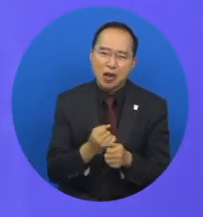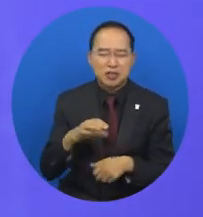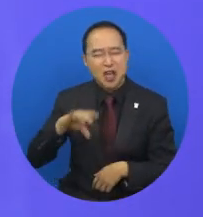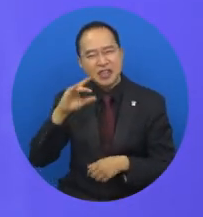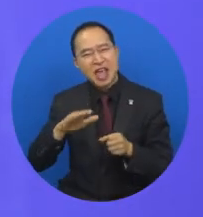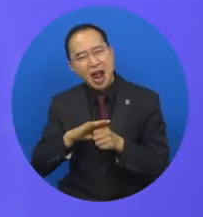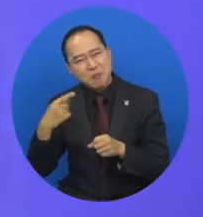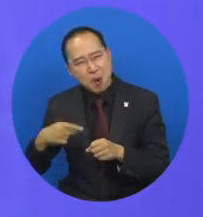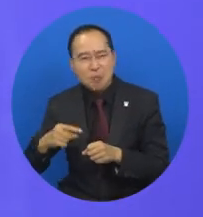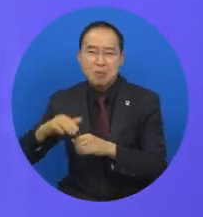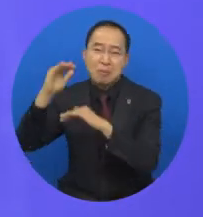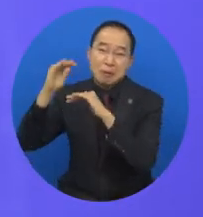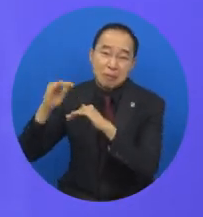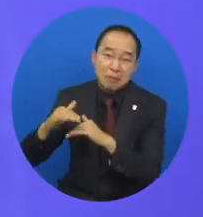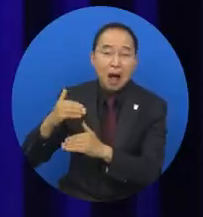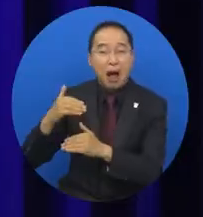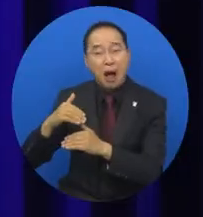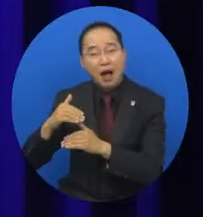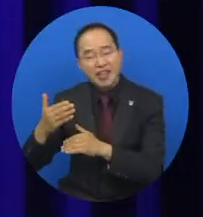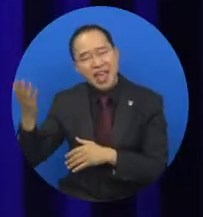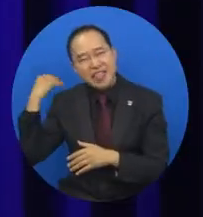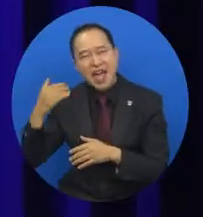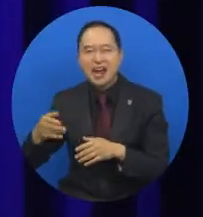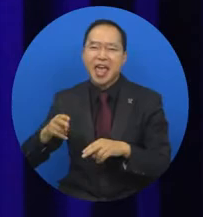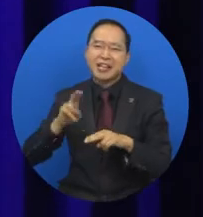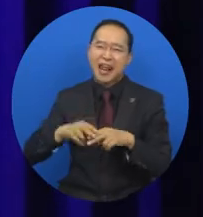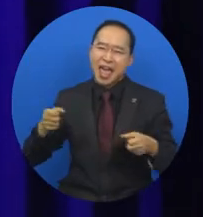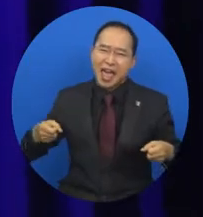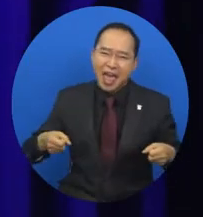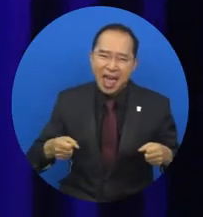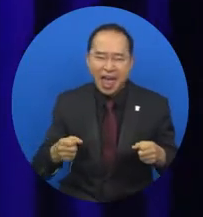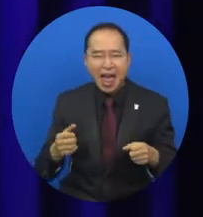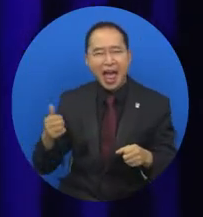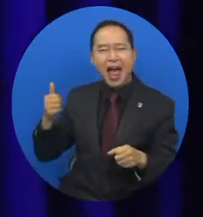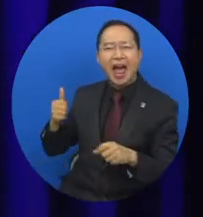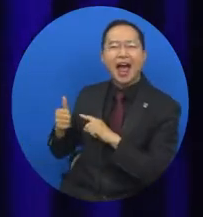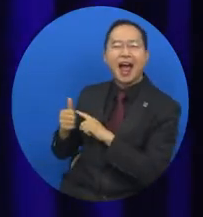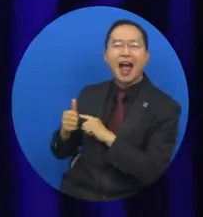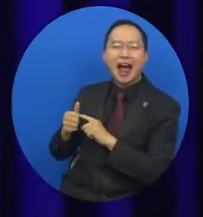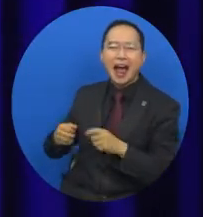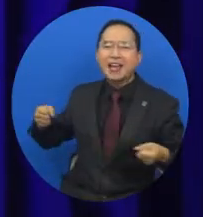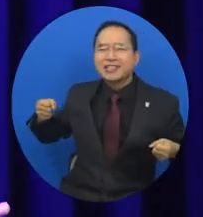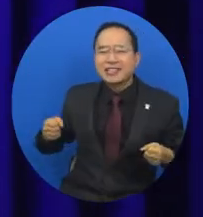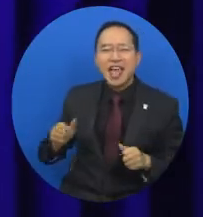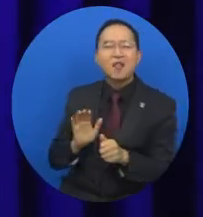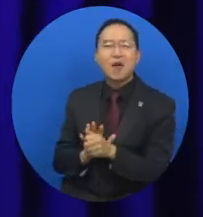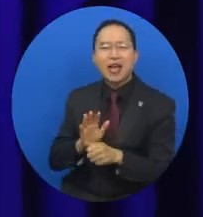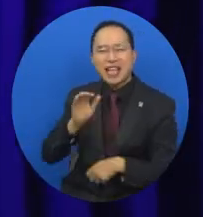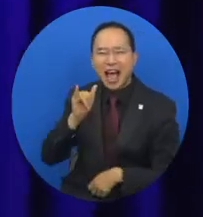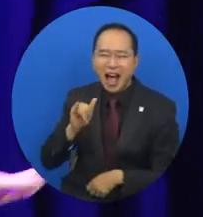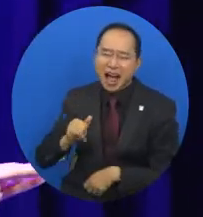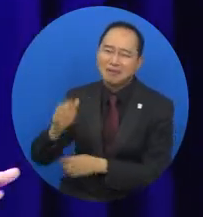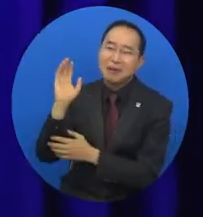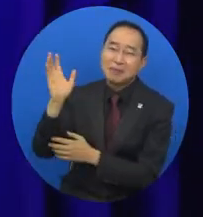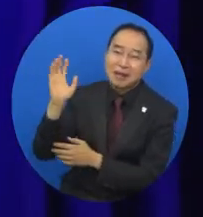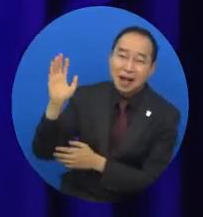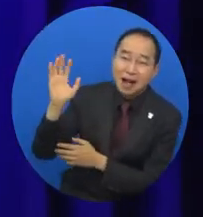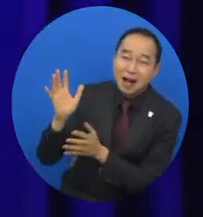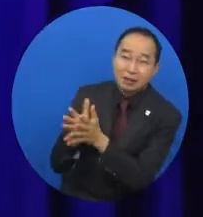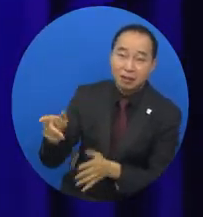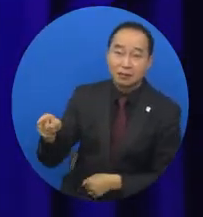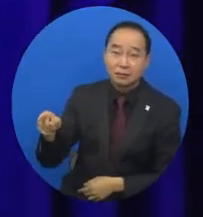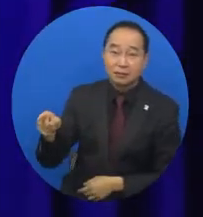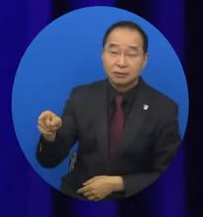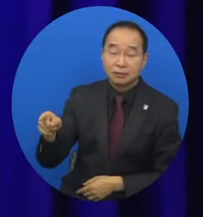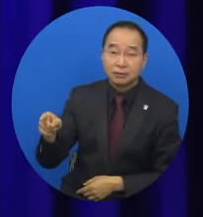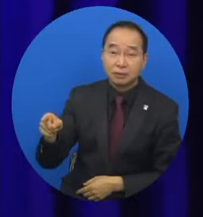시작해서 첫사랑 얘기도 나오고, 그러면서 그네를 타는데 뒤에서 밀어주는 그이가 있다, 이제 얘기가 나오기